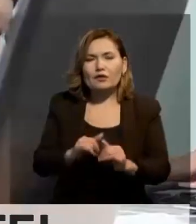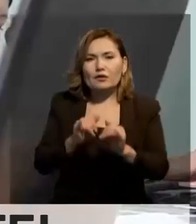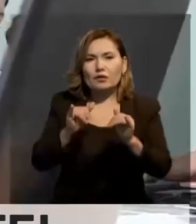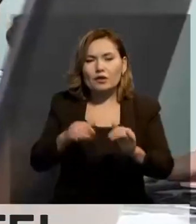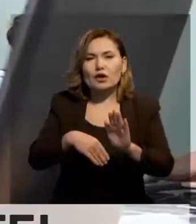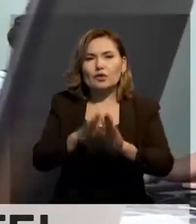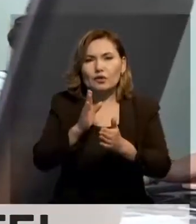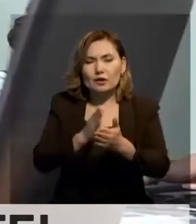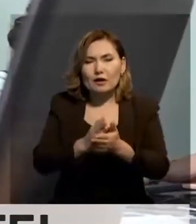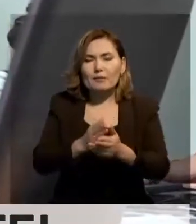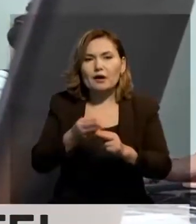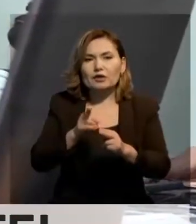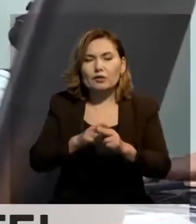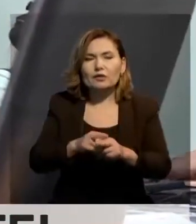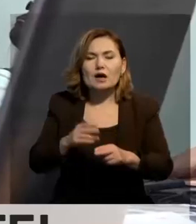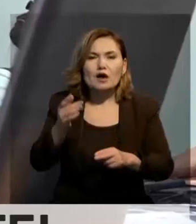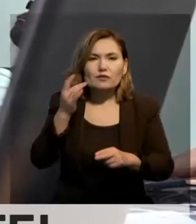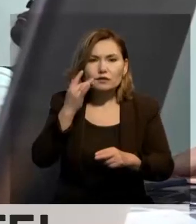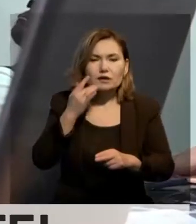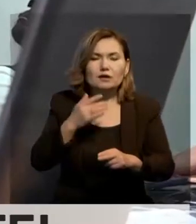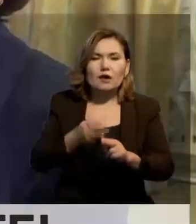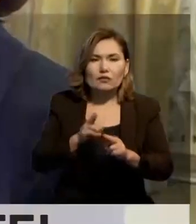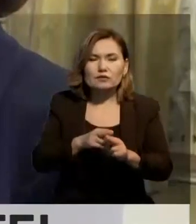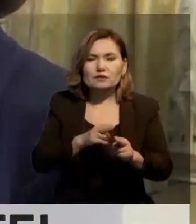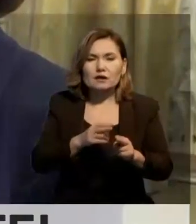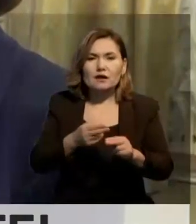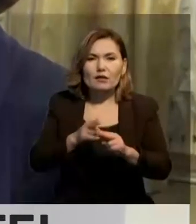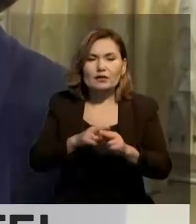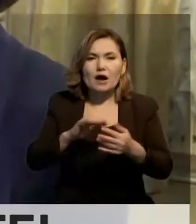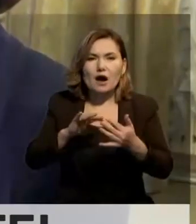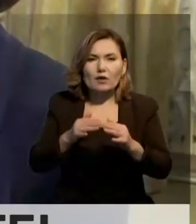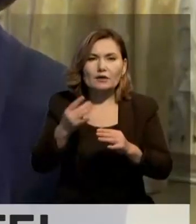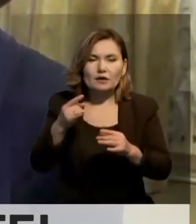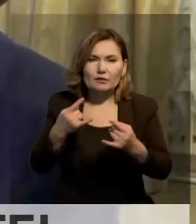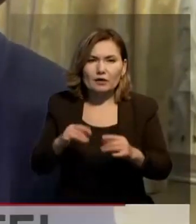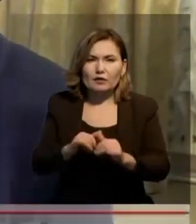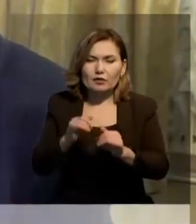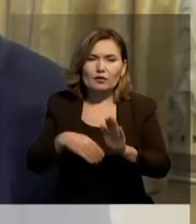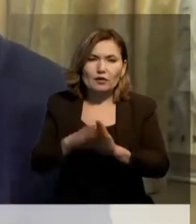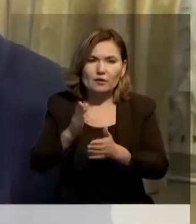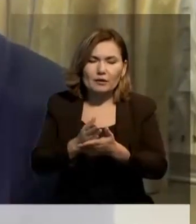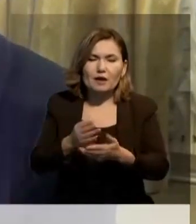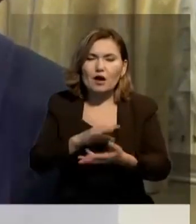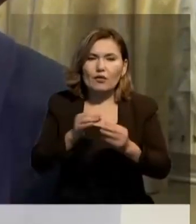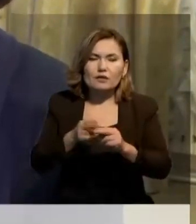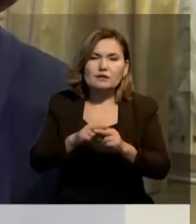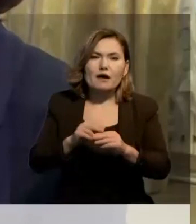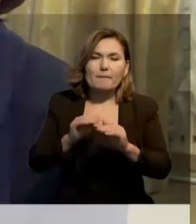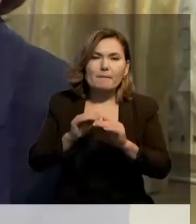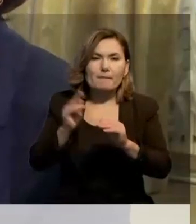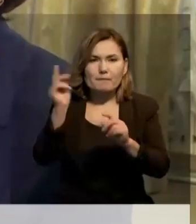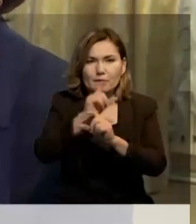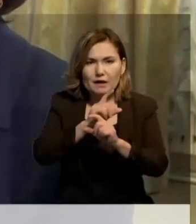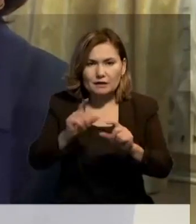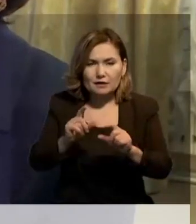сұраныс артқан жармаудандық білім бөлімінің мамандары да растады. Бұл мектепке оқушы саны көп. Жылдан